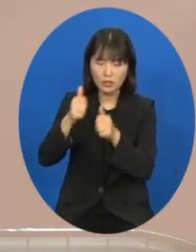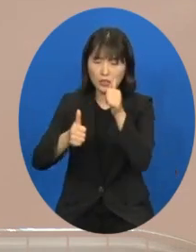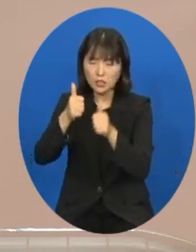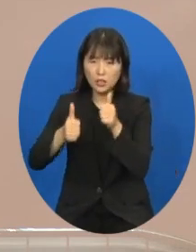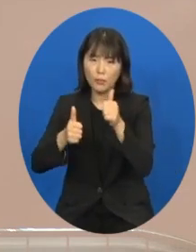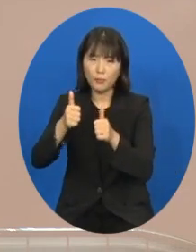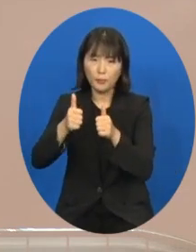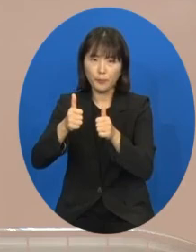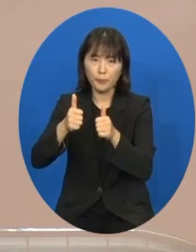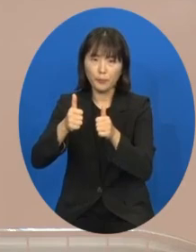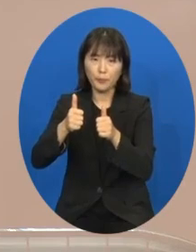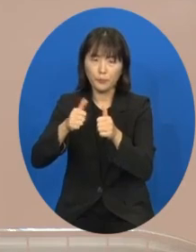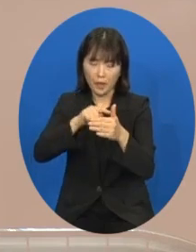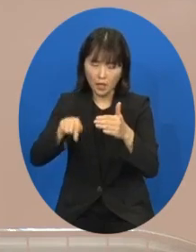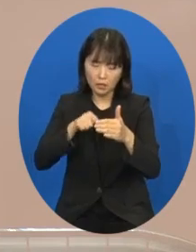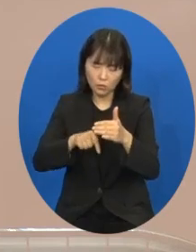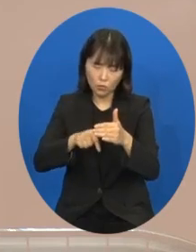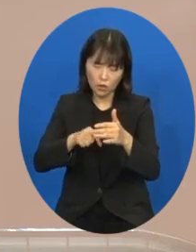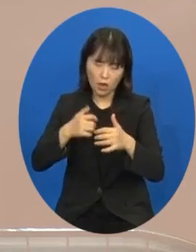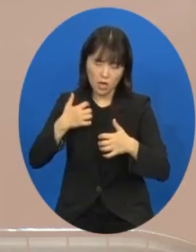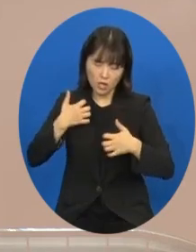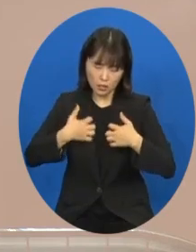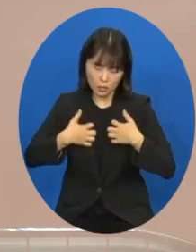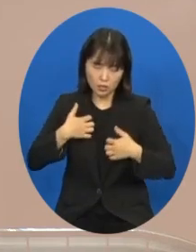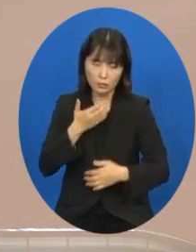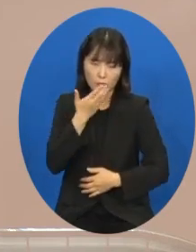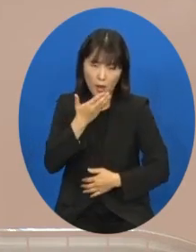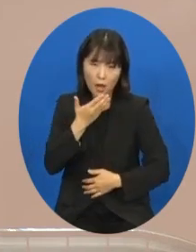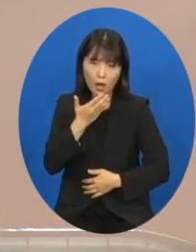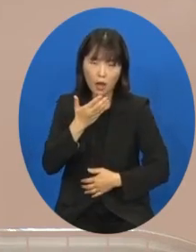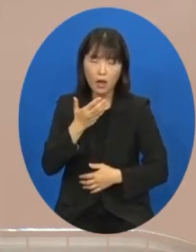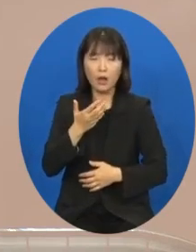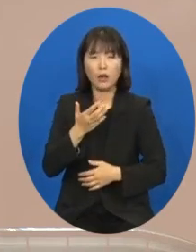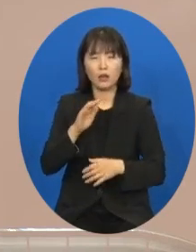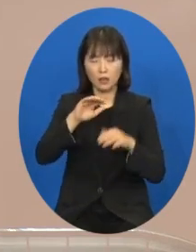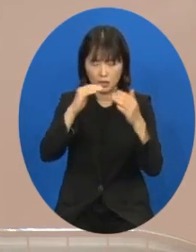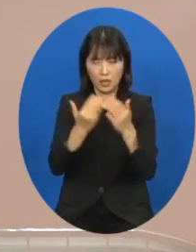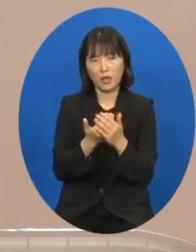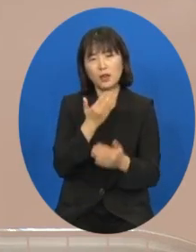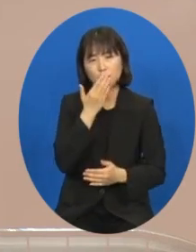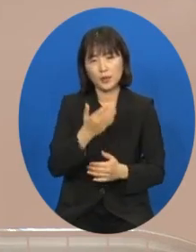앞에서도 기쁠 수 있는 사람이 우리가 다 된 거예요.